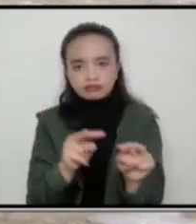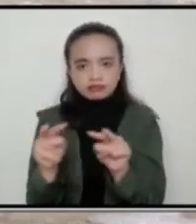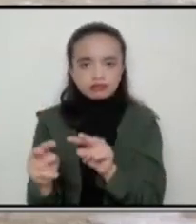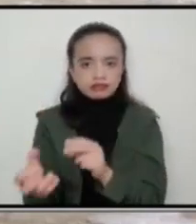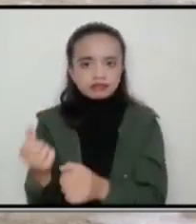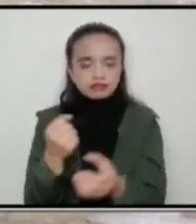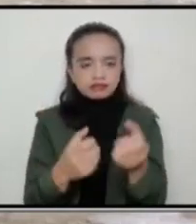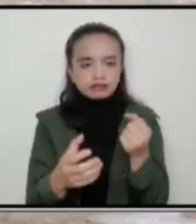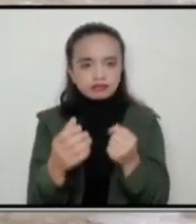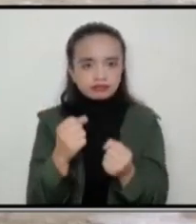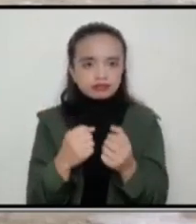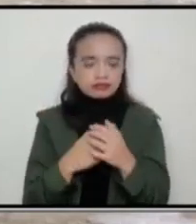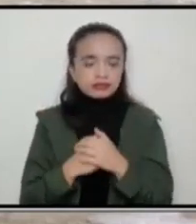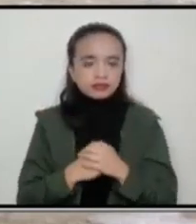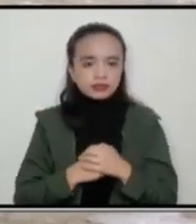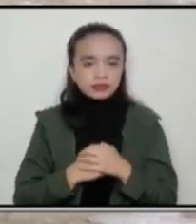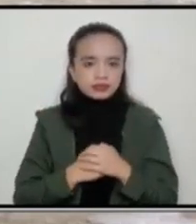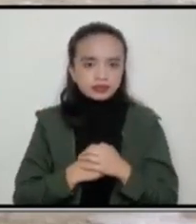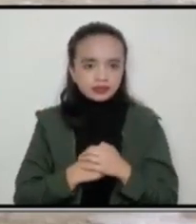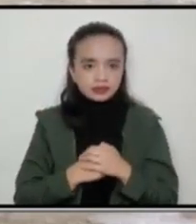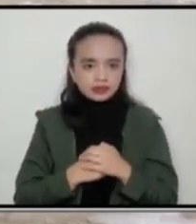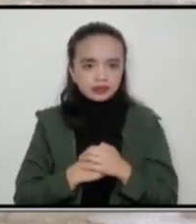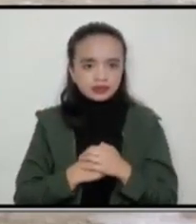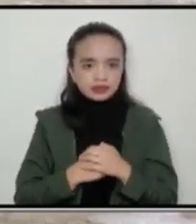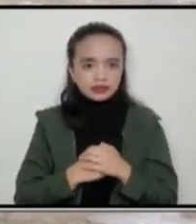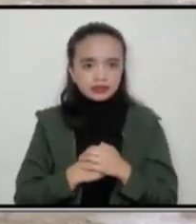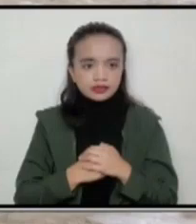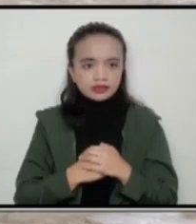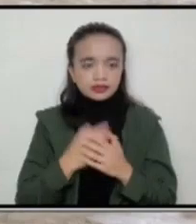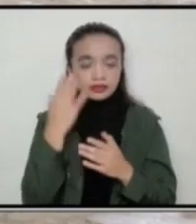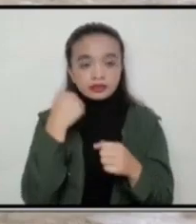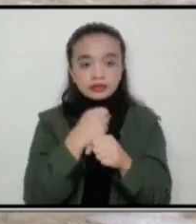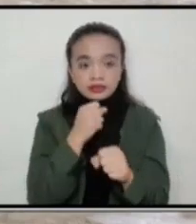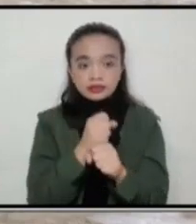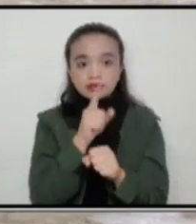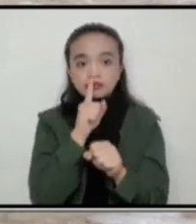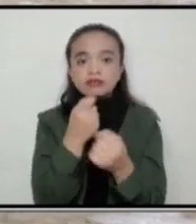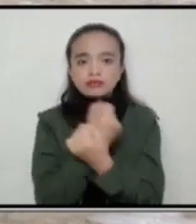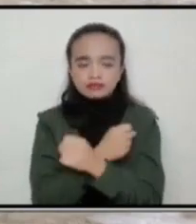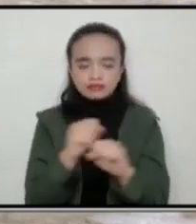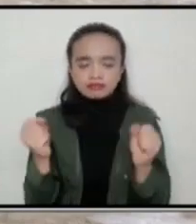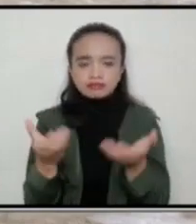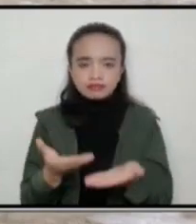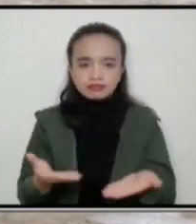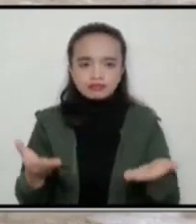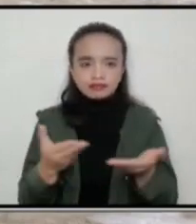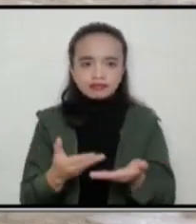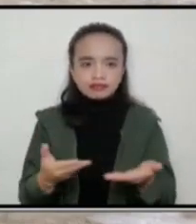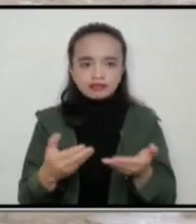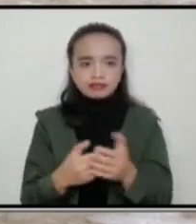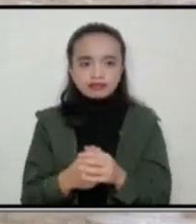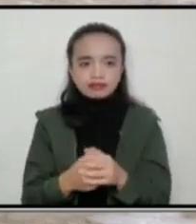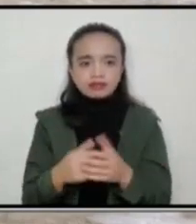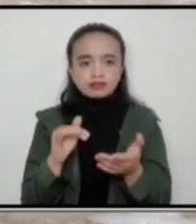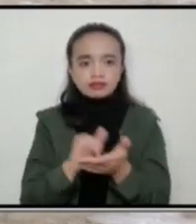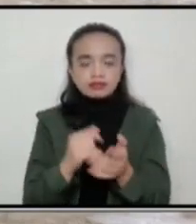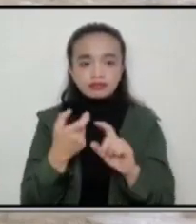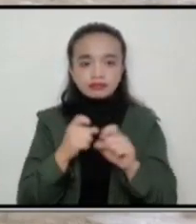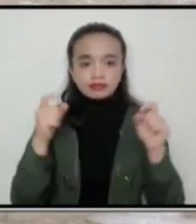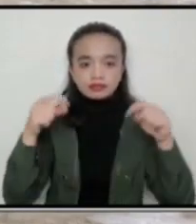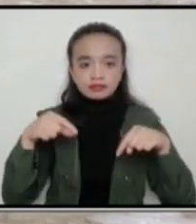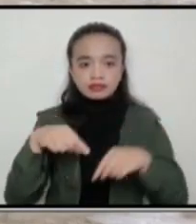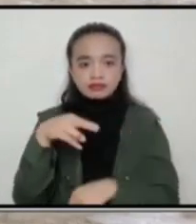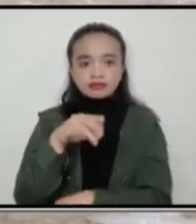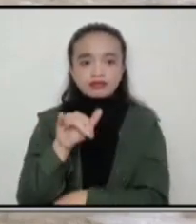poste. Ito'y para matiyak ang seguridad dito sa Quirino Grandstand. At mula nga dito sa Quirino Grandstand para